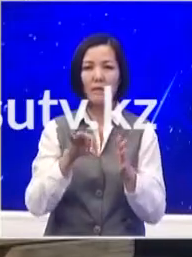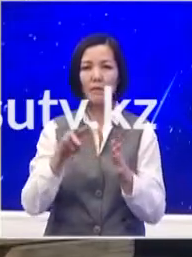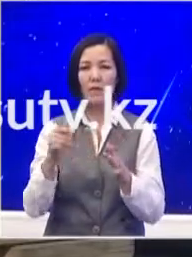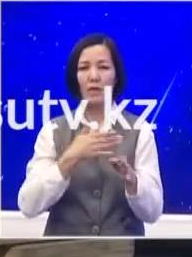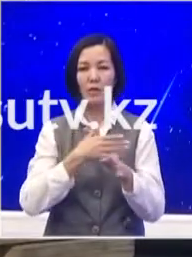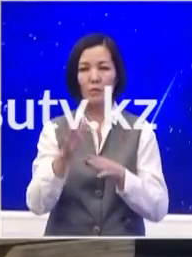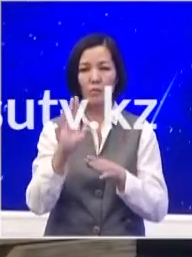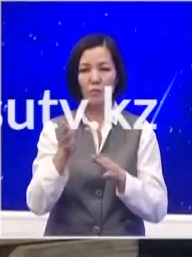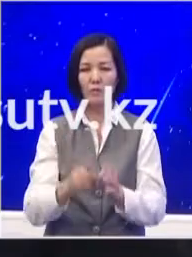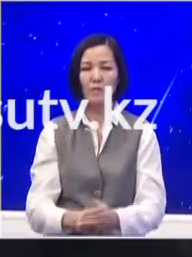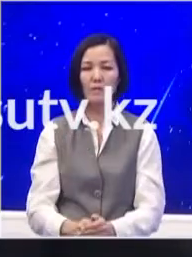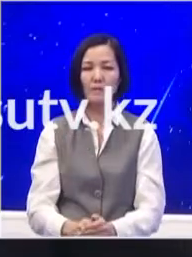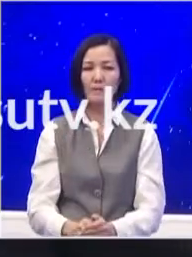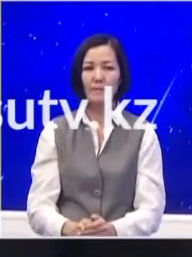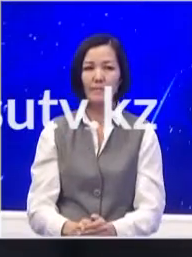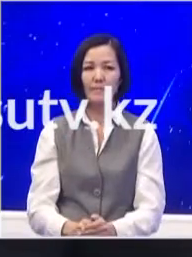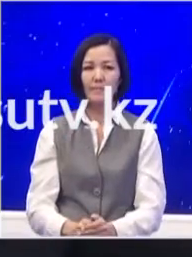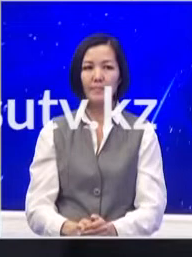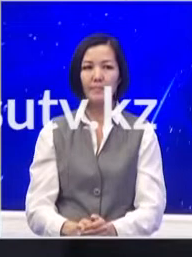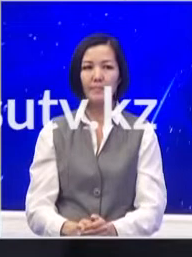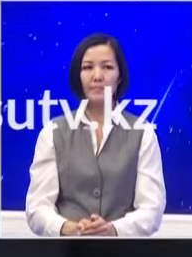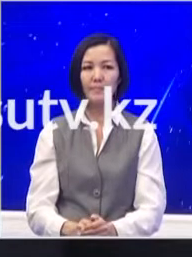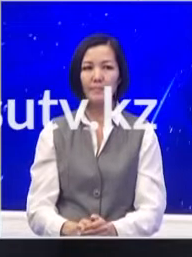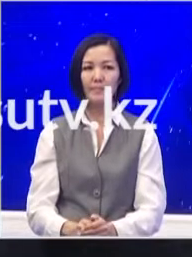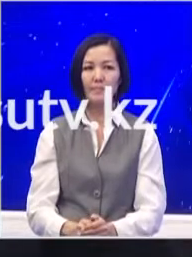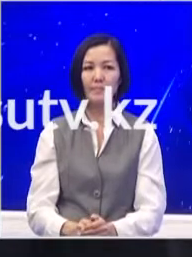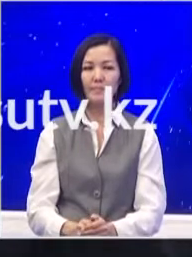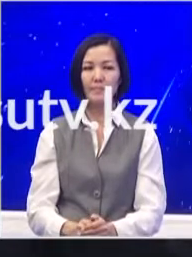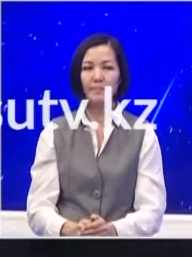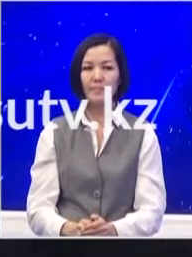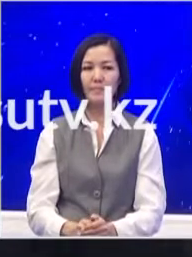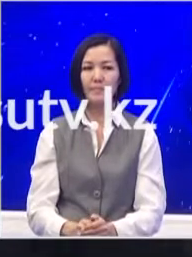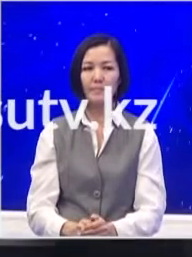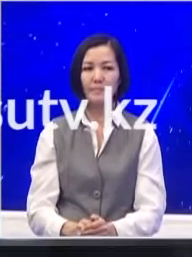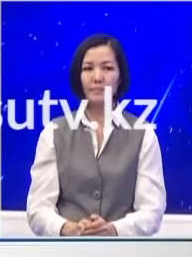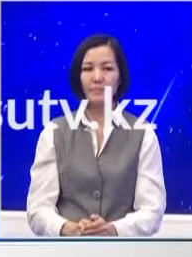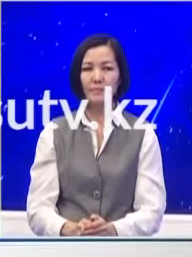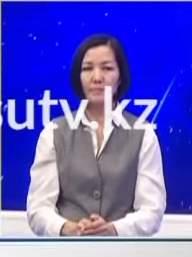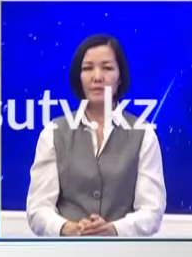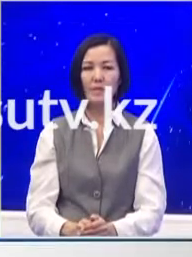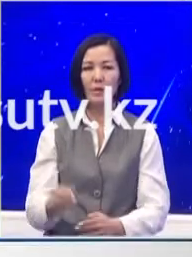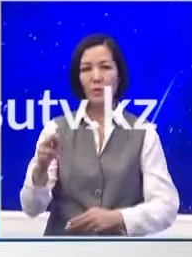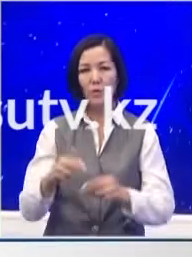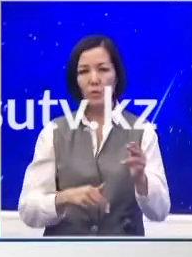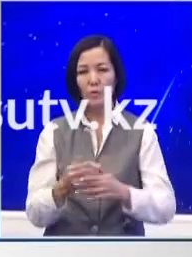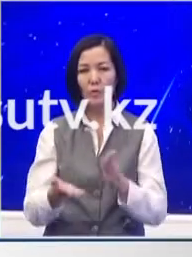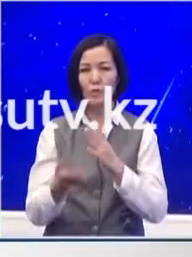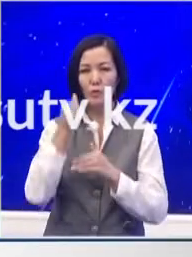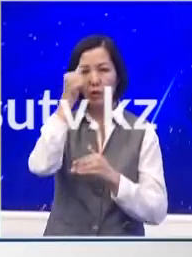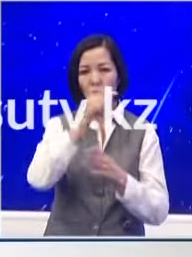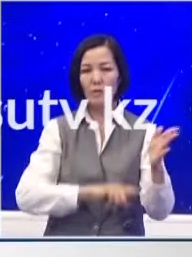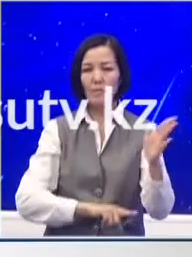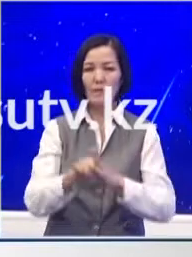қаржы қарастырылған. На данный момент у нас осталась забивка труб. Құрылыс жұмыстары өткен жылы басталған.